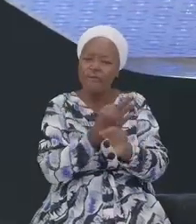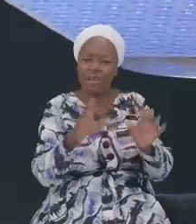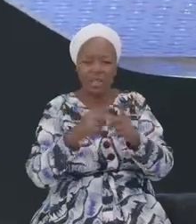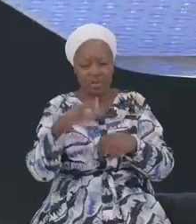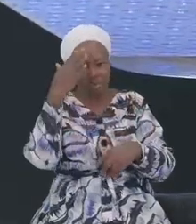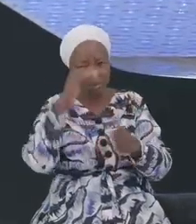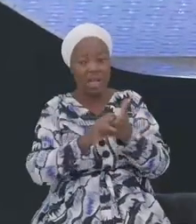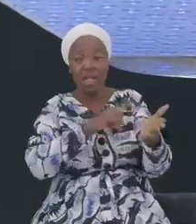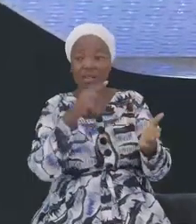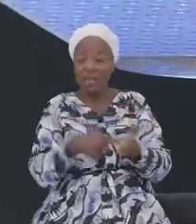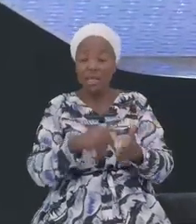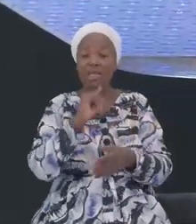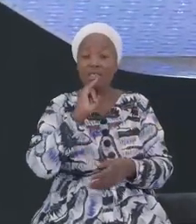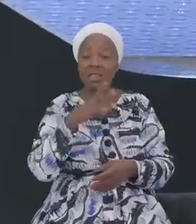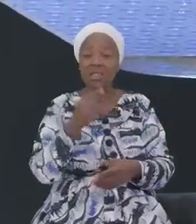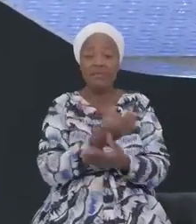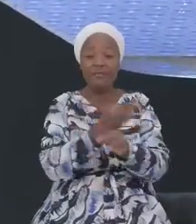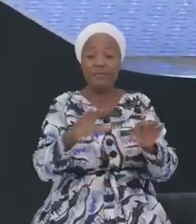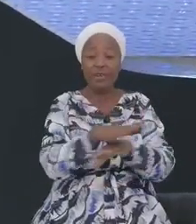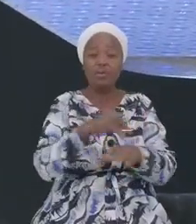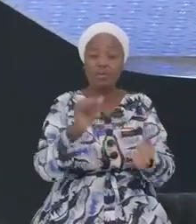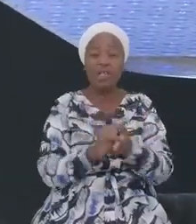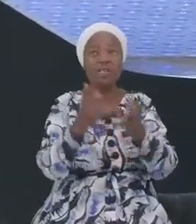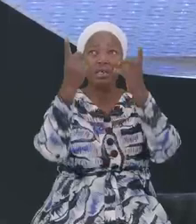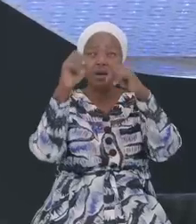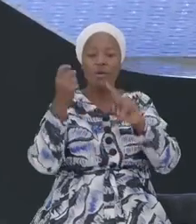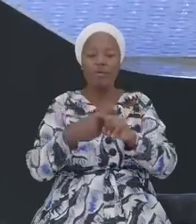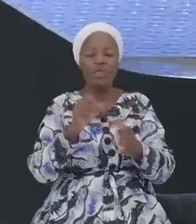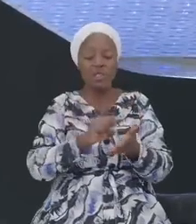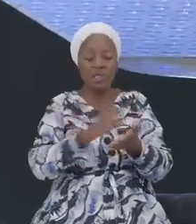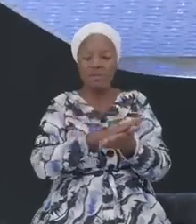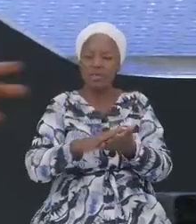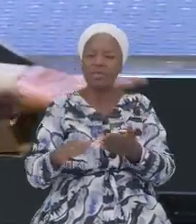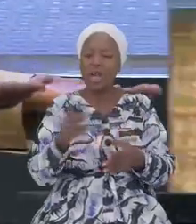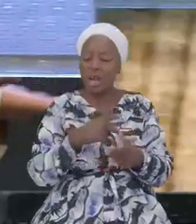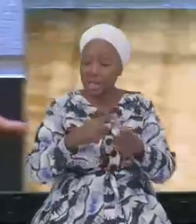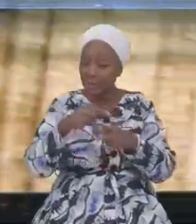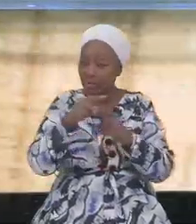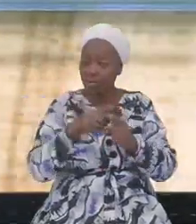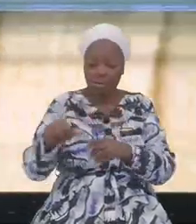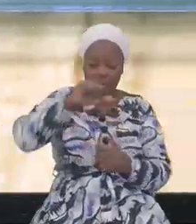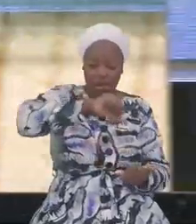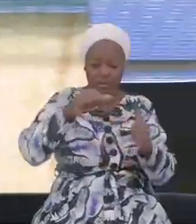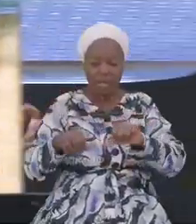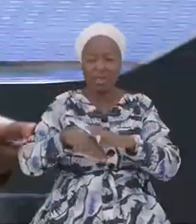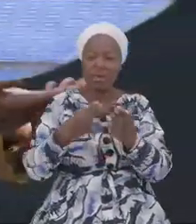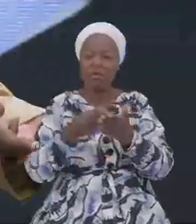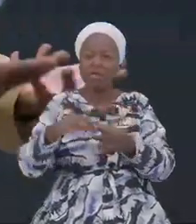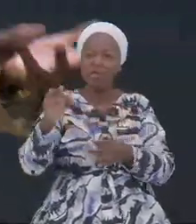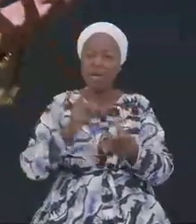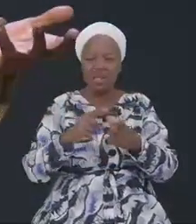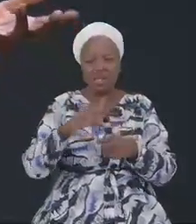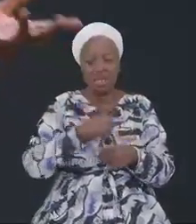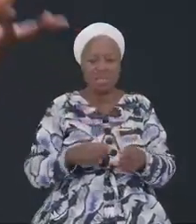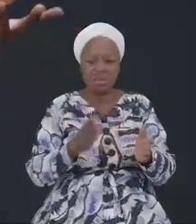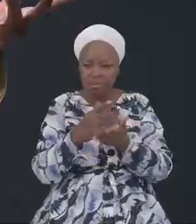vous savez que voici la liberté qui vient avec la sanctification. Lorsque vous êtes baptisé dans le Saint-Esprit, il y a aussi les signes. Il y